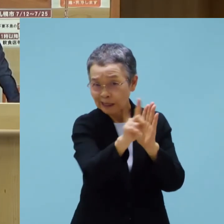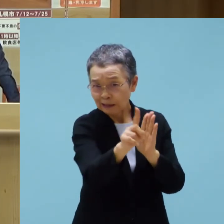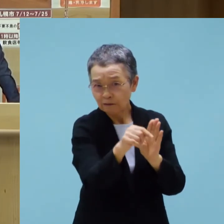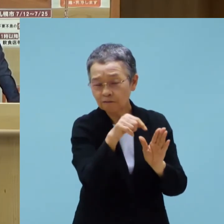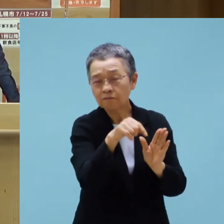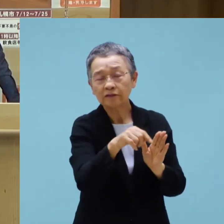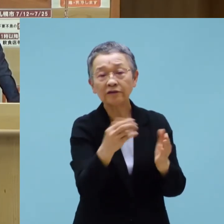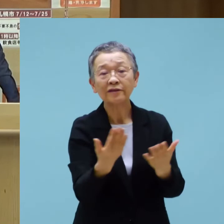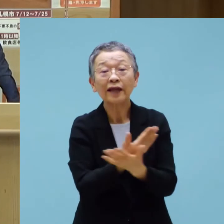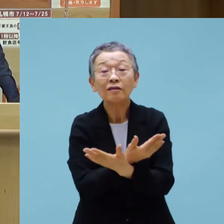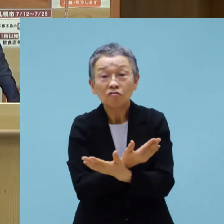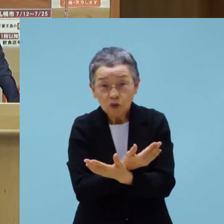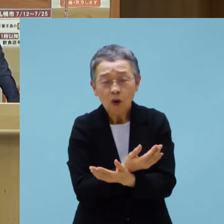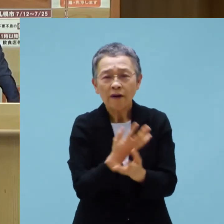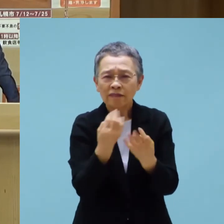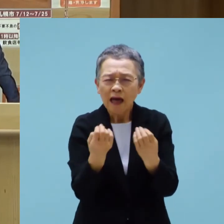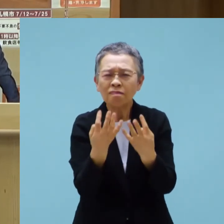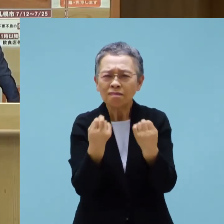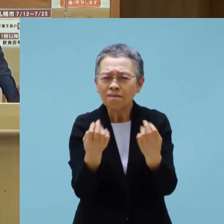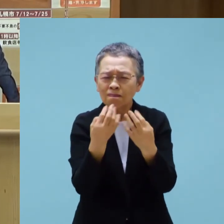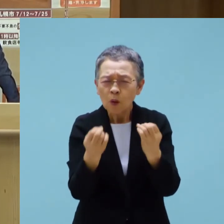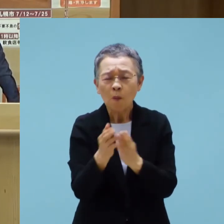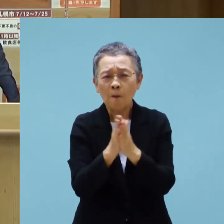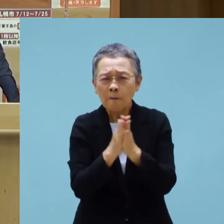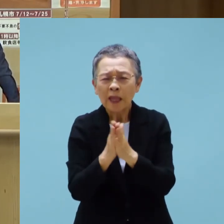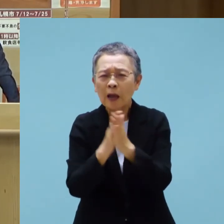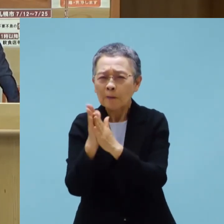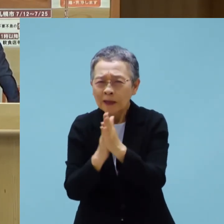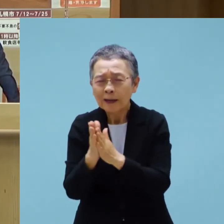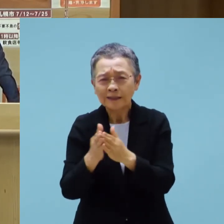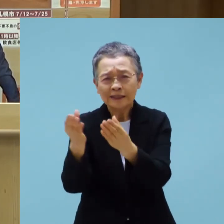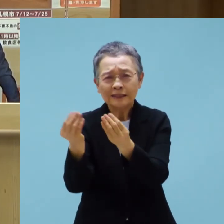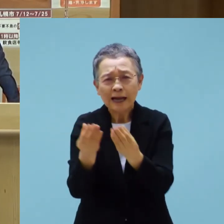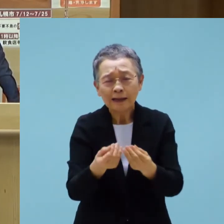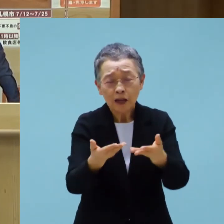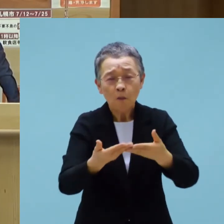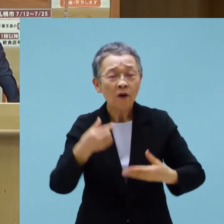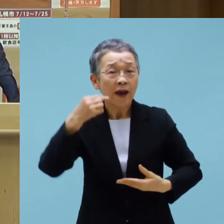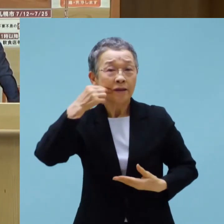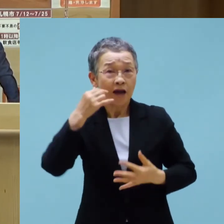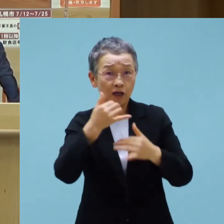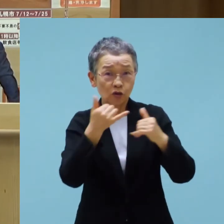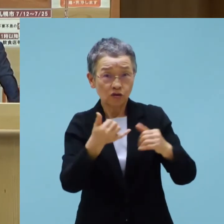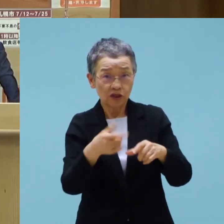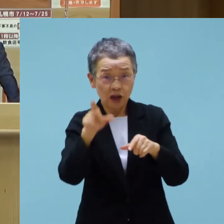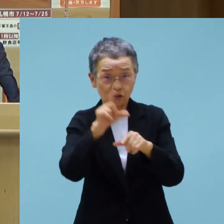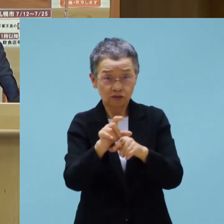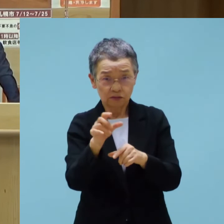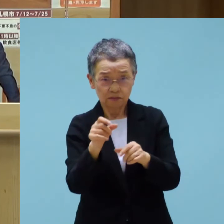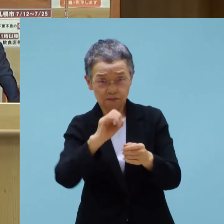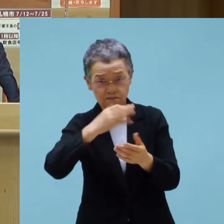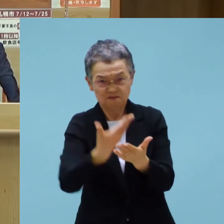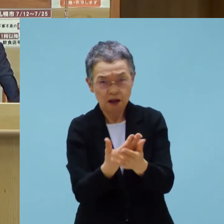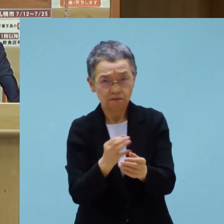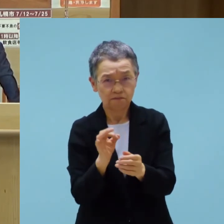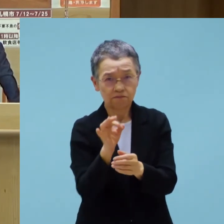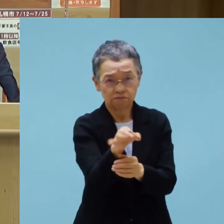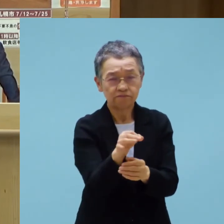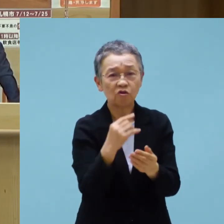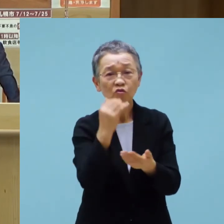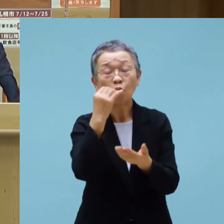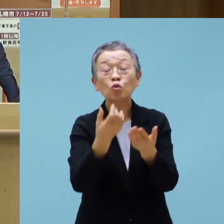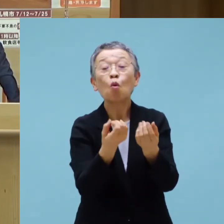った何度も要請に従っていただかない方に対する、そういった過料など、そういったことも含めた法に基づくいろ